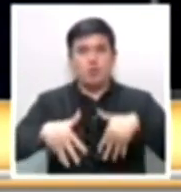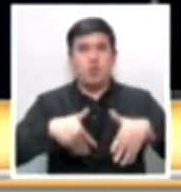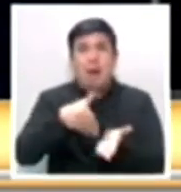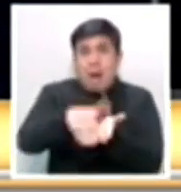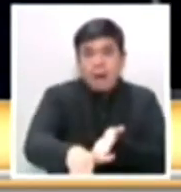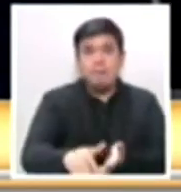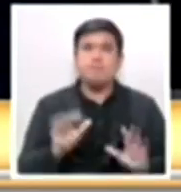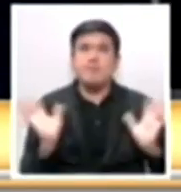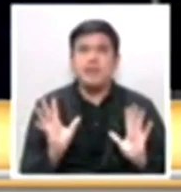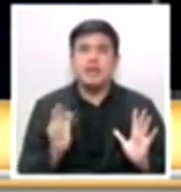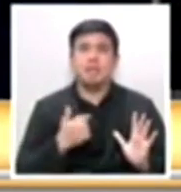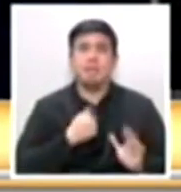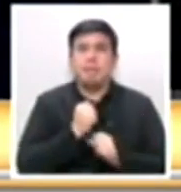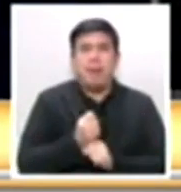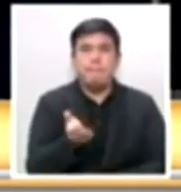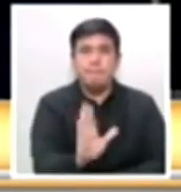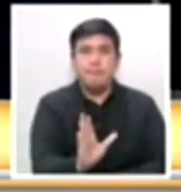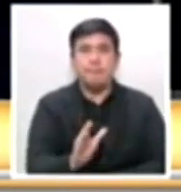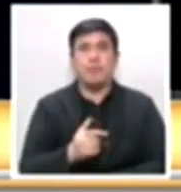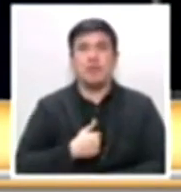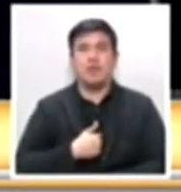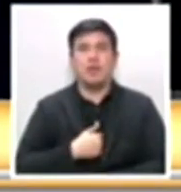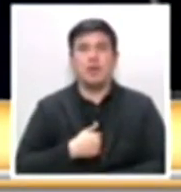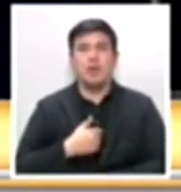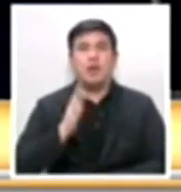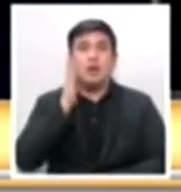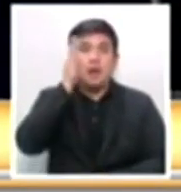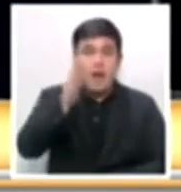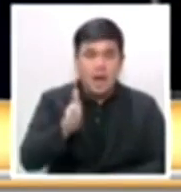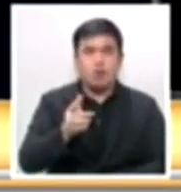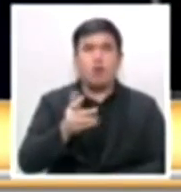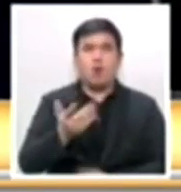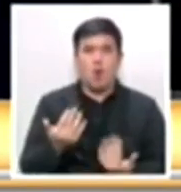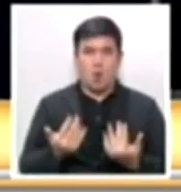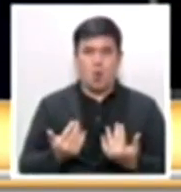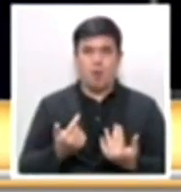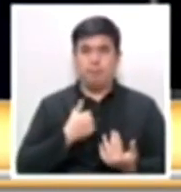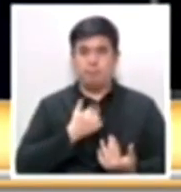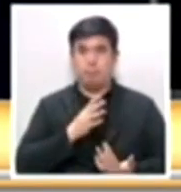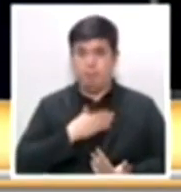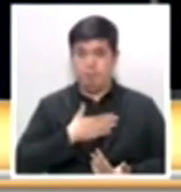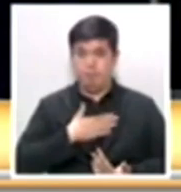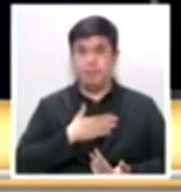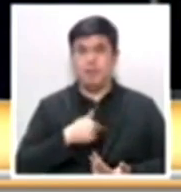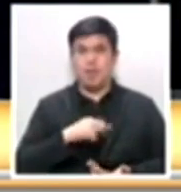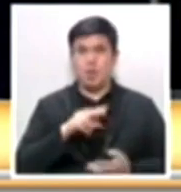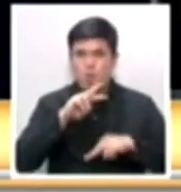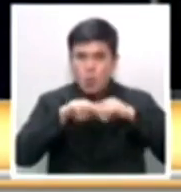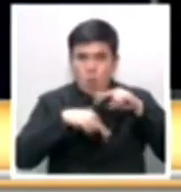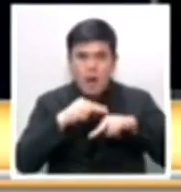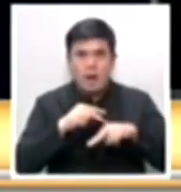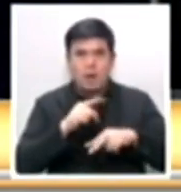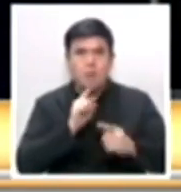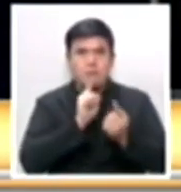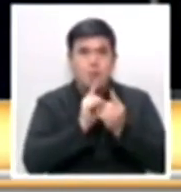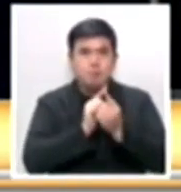ฟังนะครับในการดำเนินการต่อไปนั้นก็จะต้องผมจะไปดูแลในเรื่องนี้ว่าจะต้องไม่เกิดเ